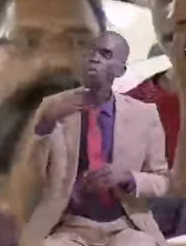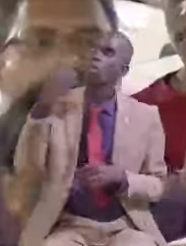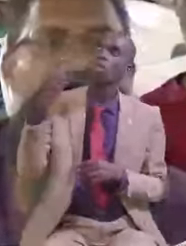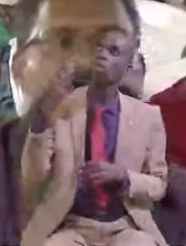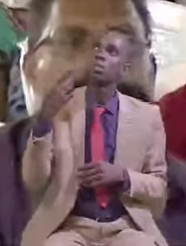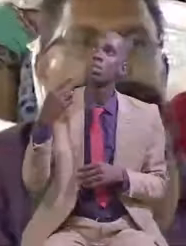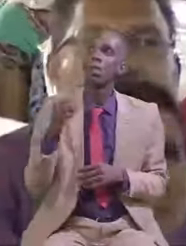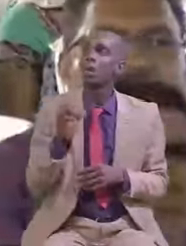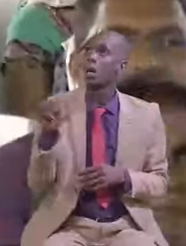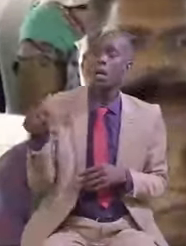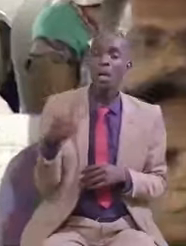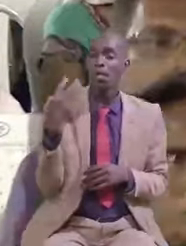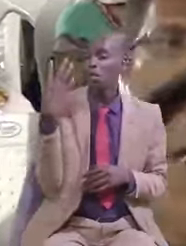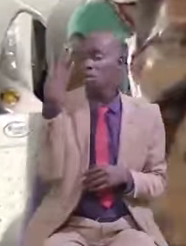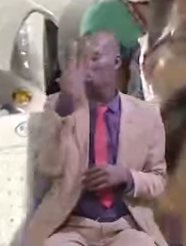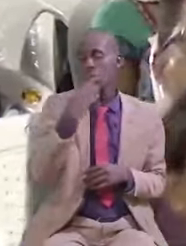ne peux réclamer aucune beauté.